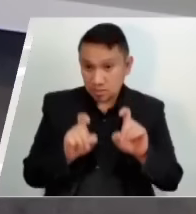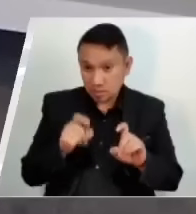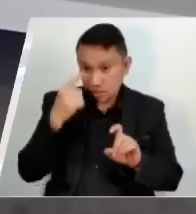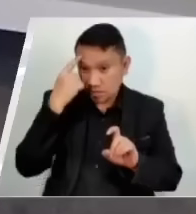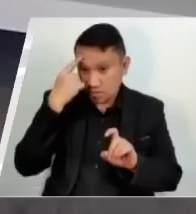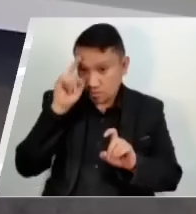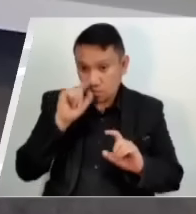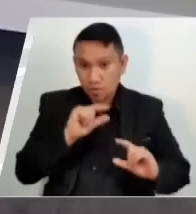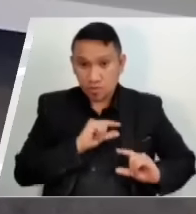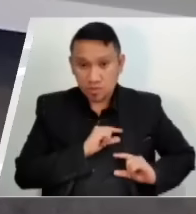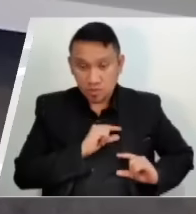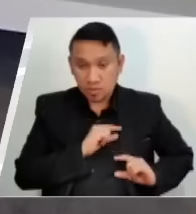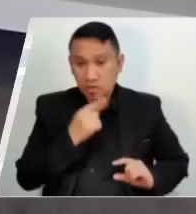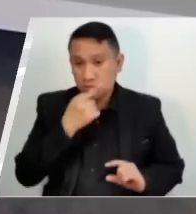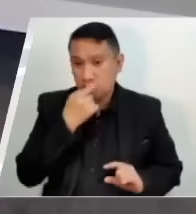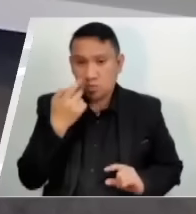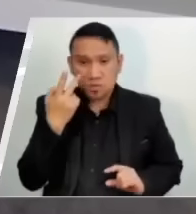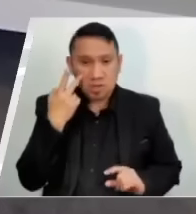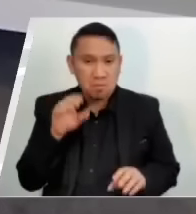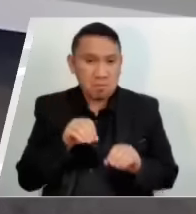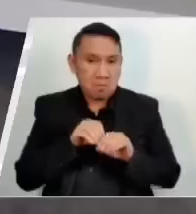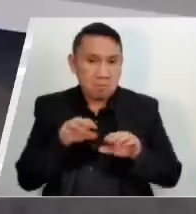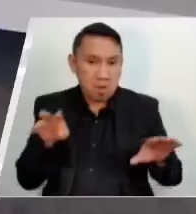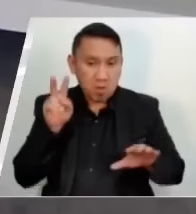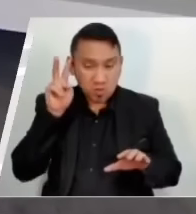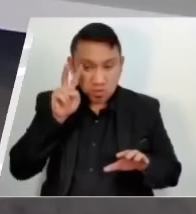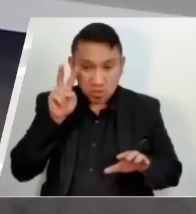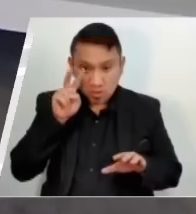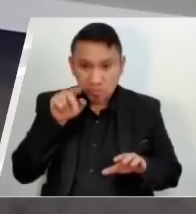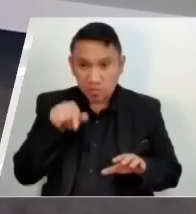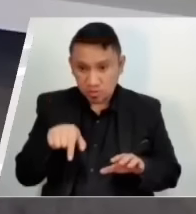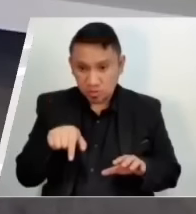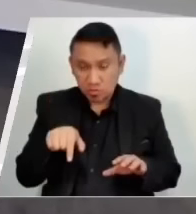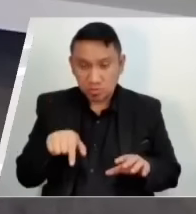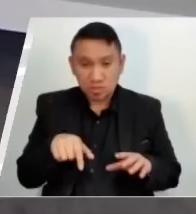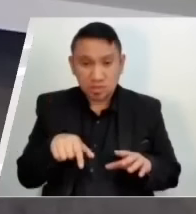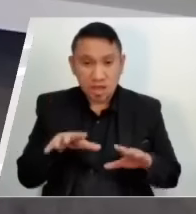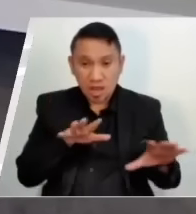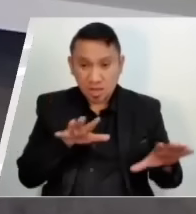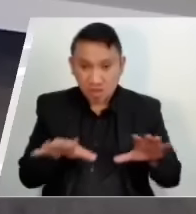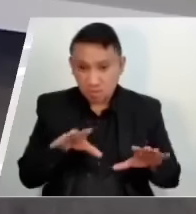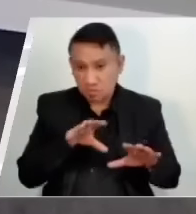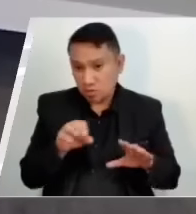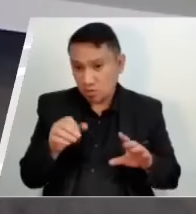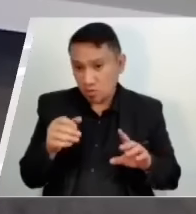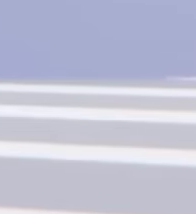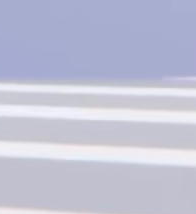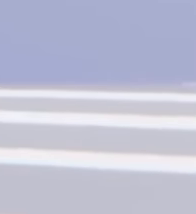insidente ng karasan na kinasangkutan ng ilang gwardiya. Saksi si Dano Tingkungko.